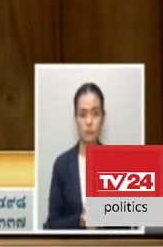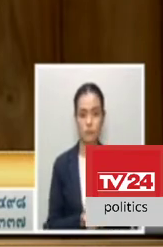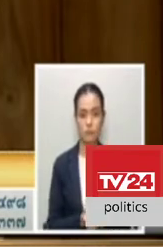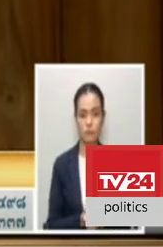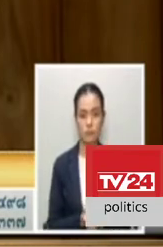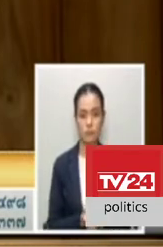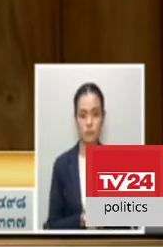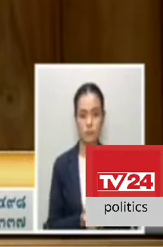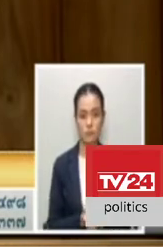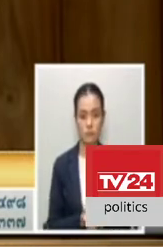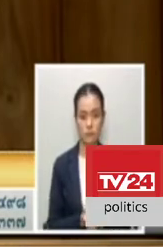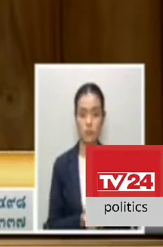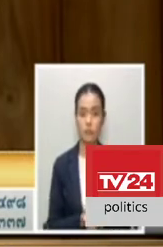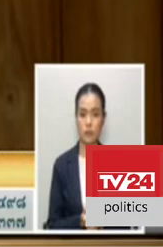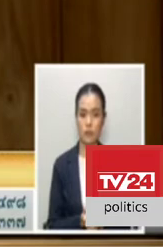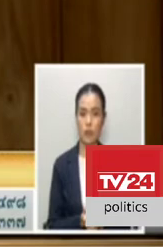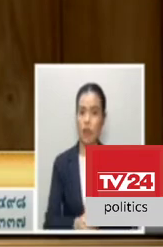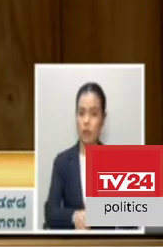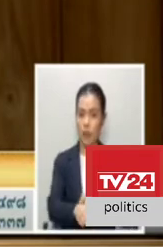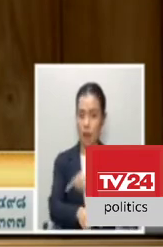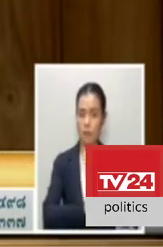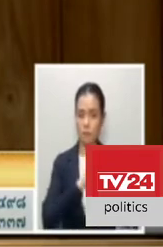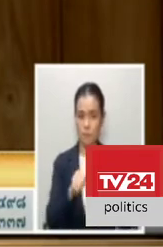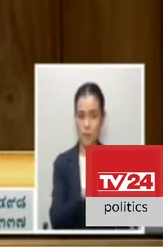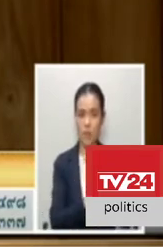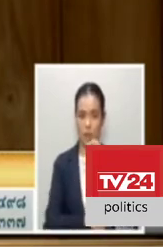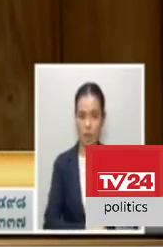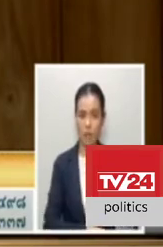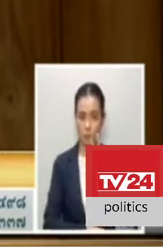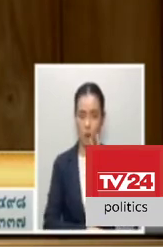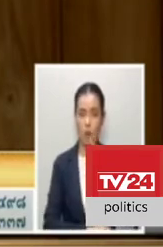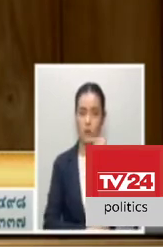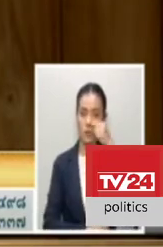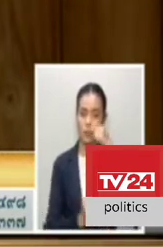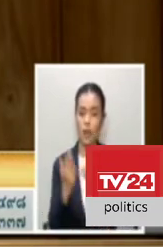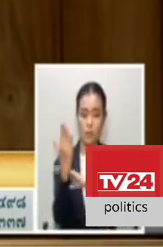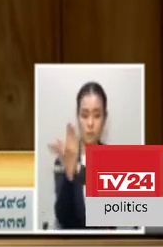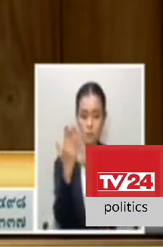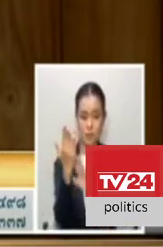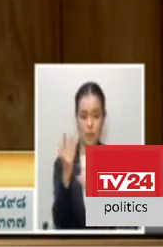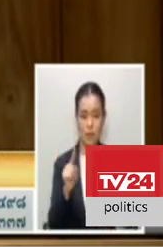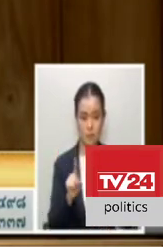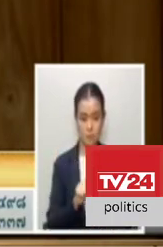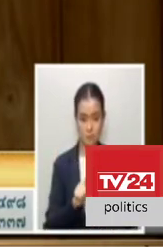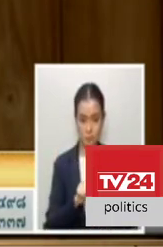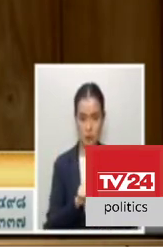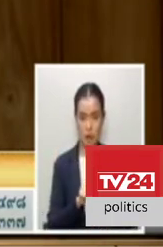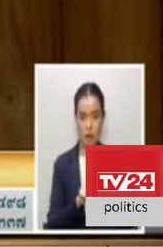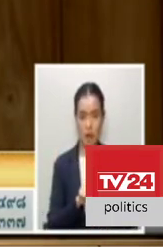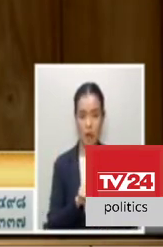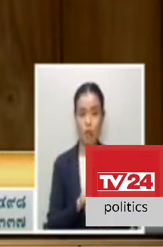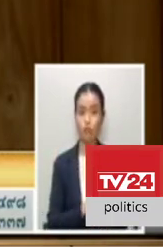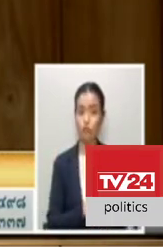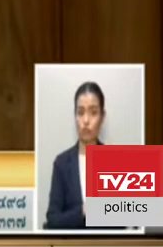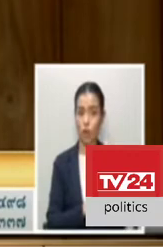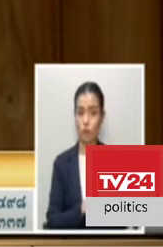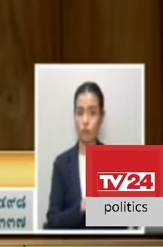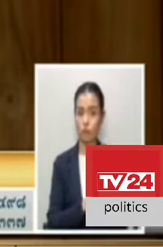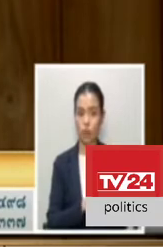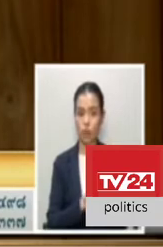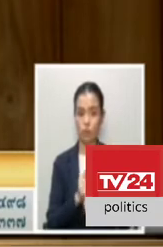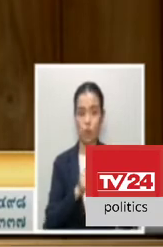าเซียนก็อยู่กับเรามา52ปีประเทศไทยก็เป็นประเทศที่เป็นเสมือนหนึ่ง สถาปนิกส